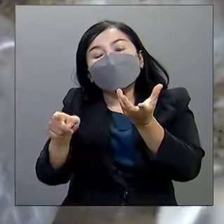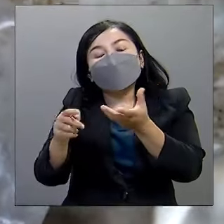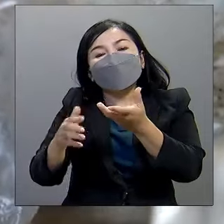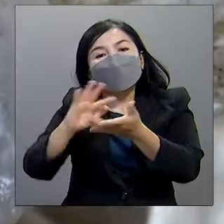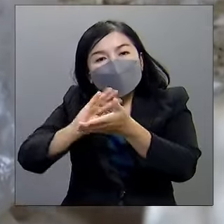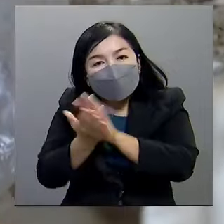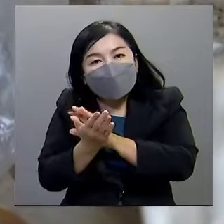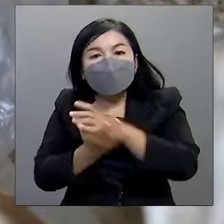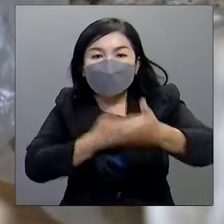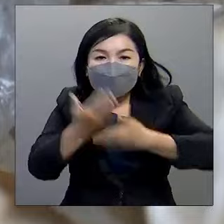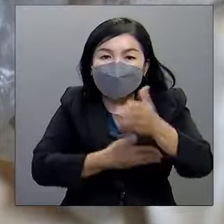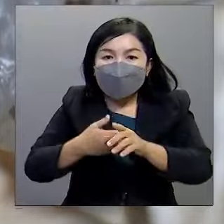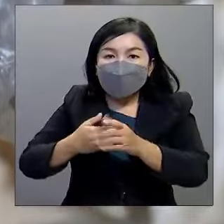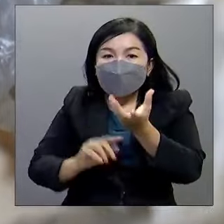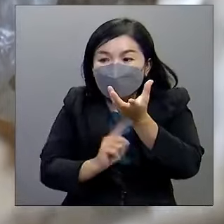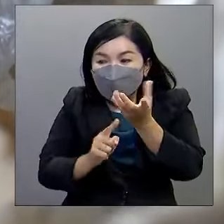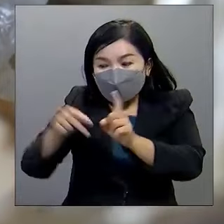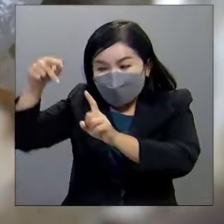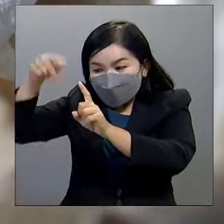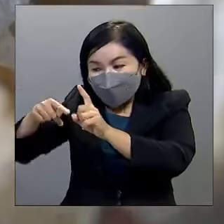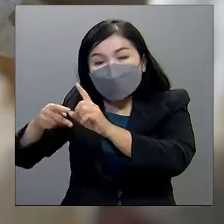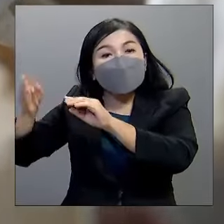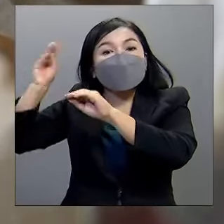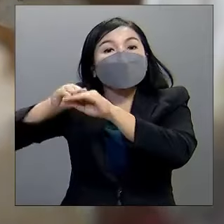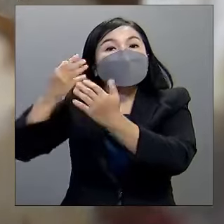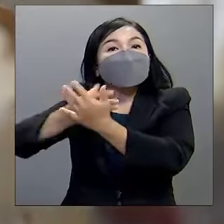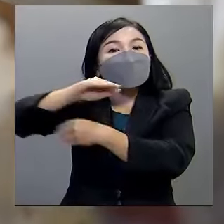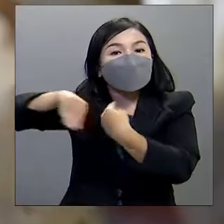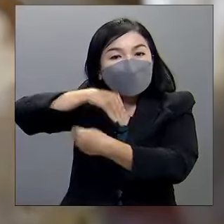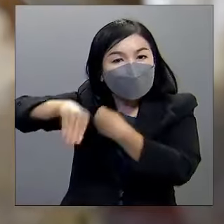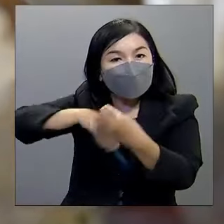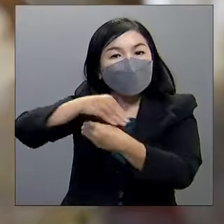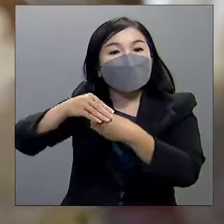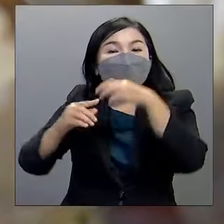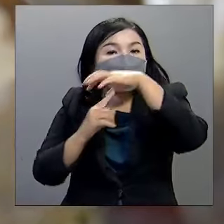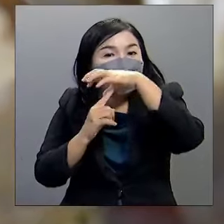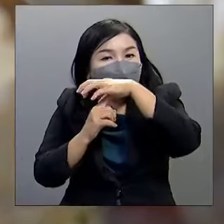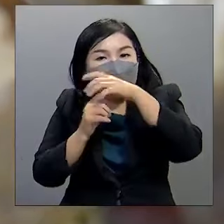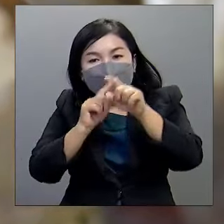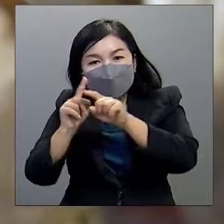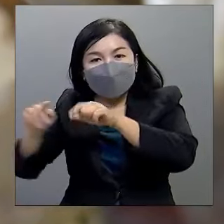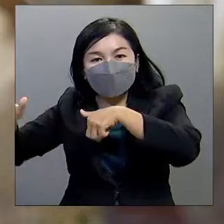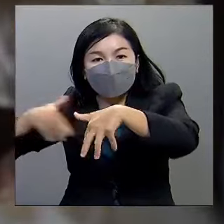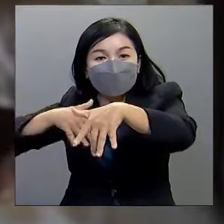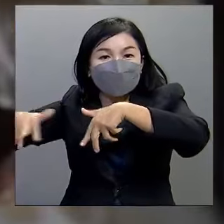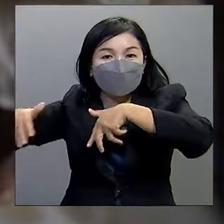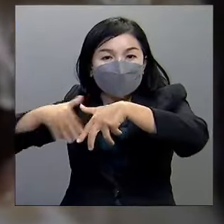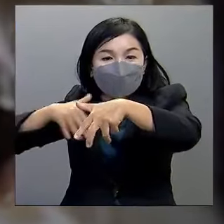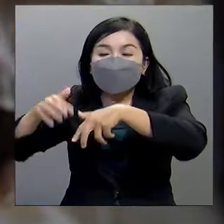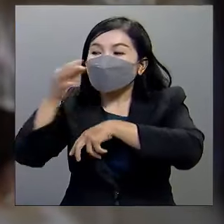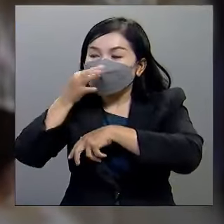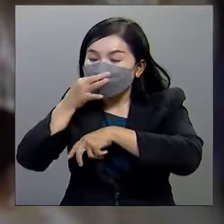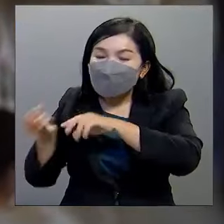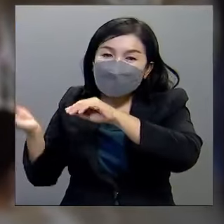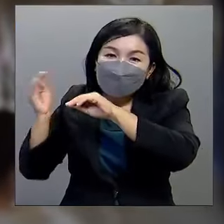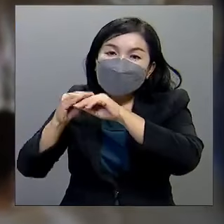าจจะขายได้ถึง 1,000 บาทด้วยซ้ำนี่เป็นการเพิ่มมูลค่าแล้วก็ทำให้บริบทของชุมชนของนะครับมีอาชีพเส